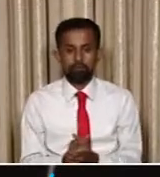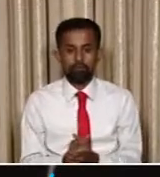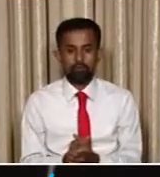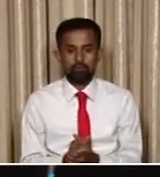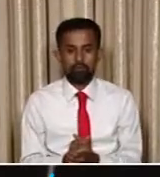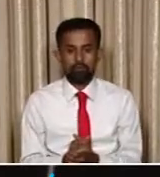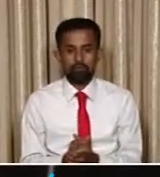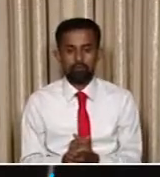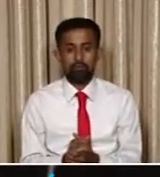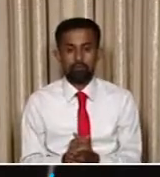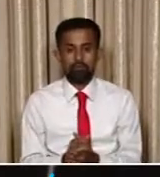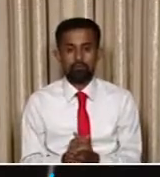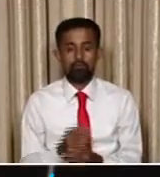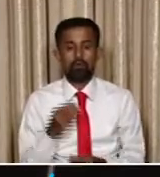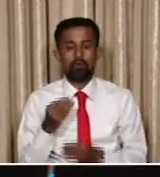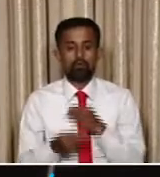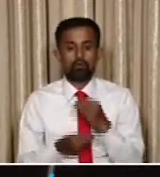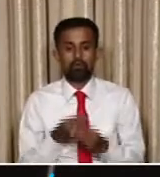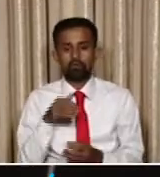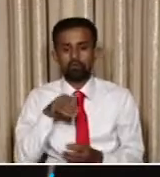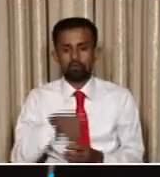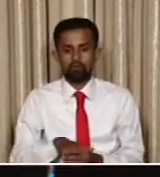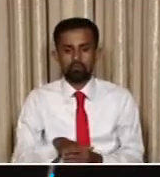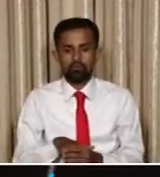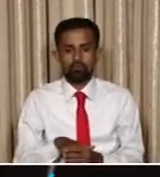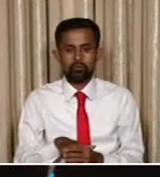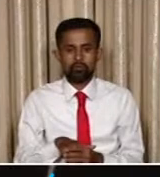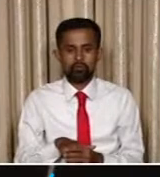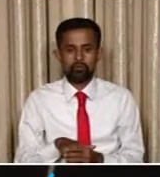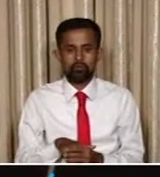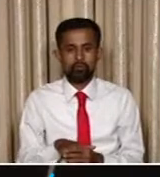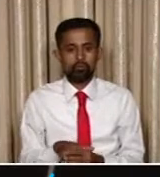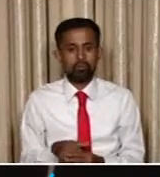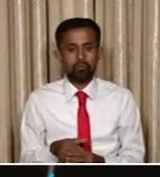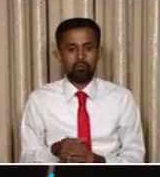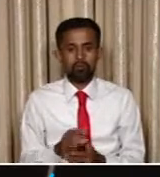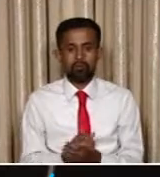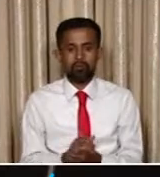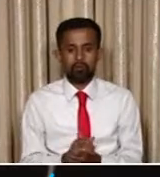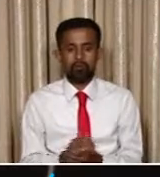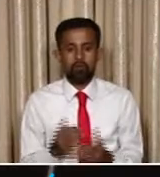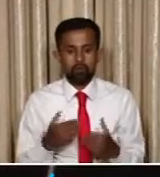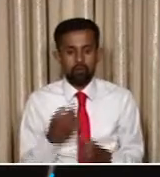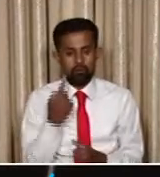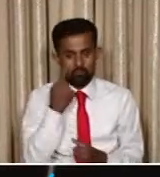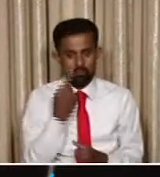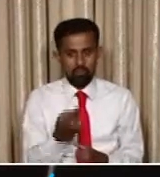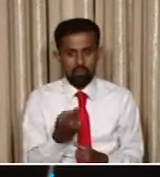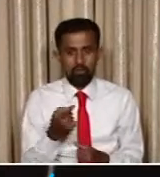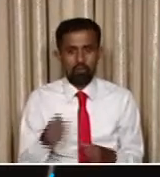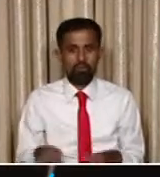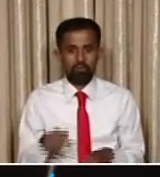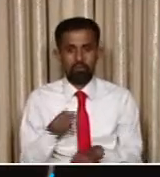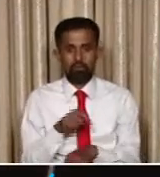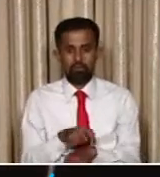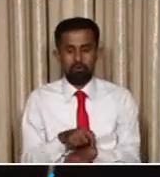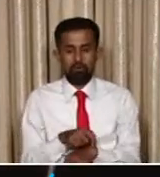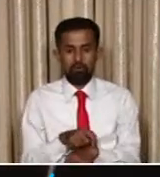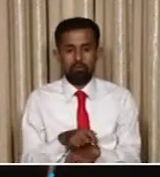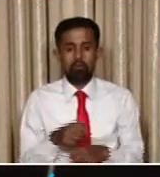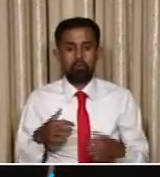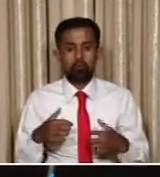ඕන සංචාරක කර්මාන්තය තුල මේ අපි දකින දැන් මේ